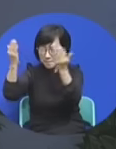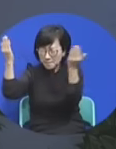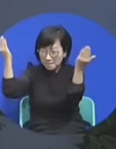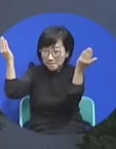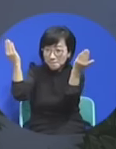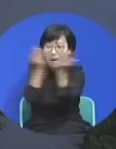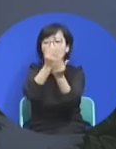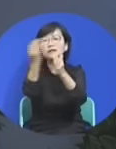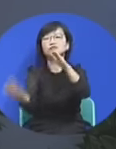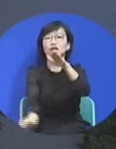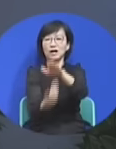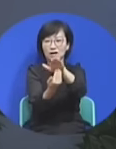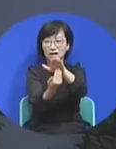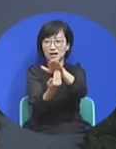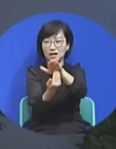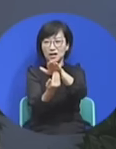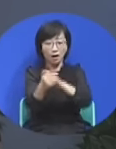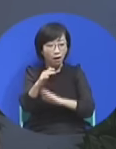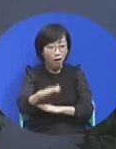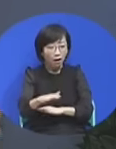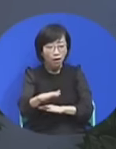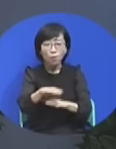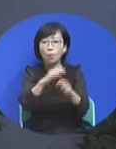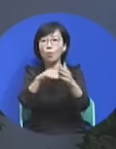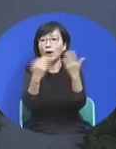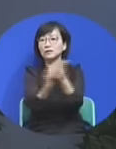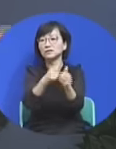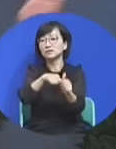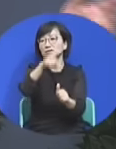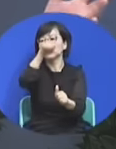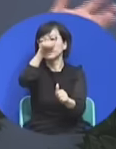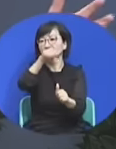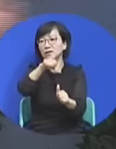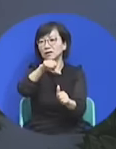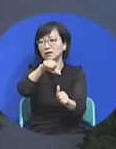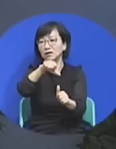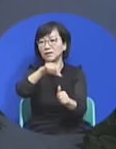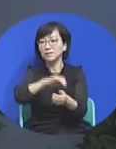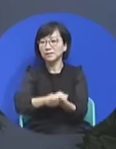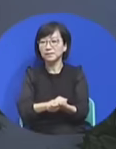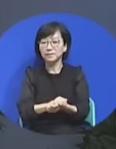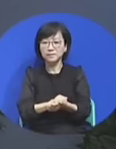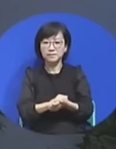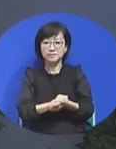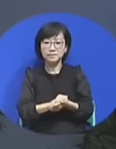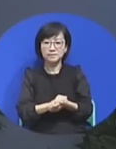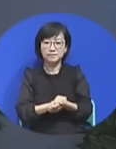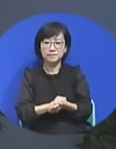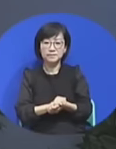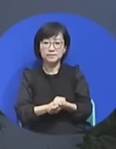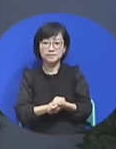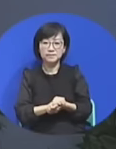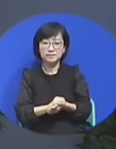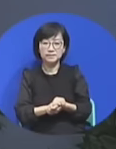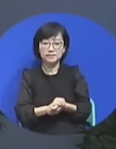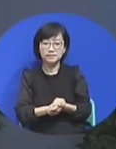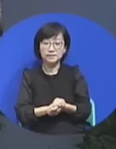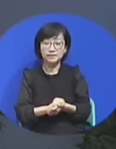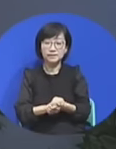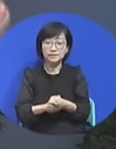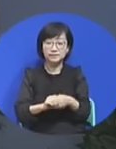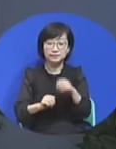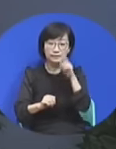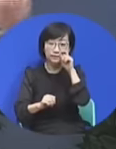foretold in His prophecy. 너무 기독교인들이 잘못하고 거꾸로 알고 잘못 믿고 있으니까 많은 불신자들 오해를 한 거요. 하나님의 말씀은 살아서